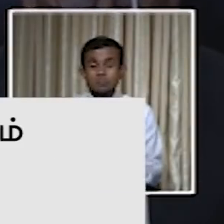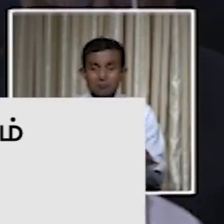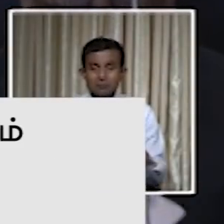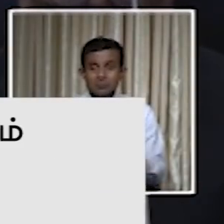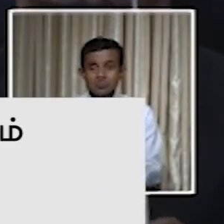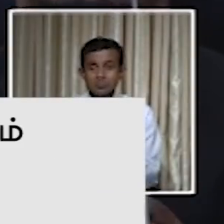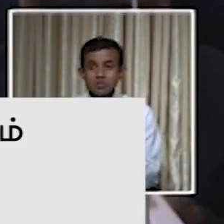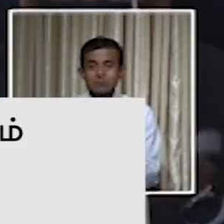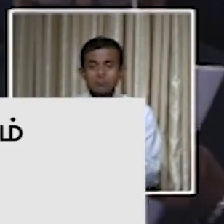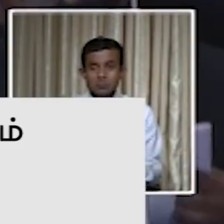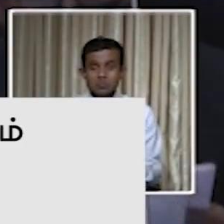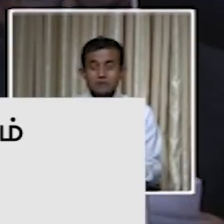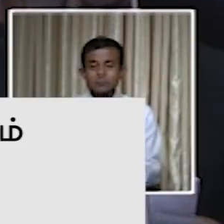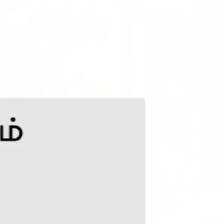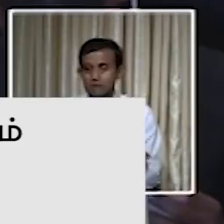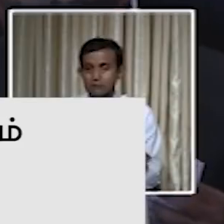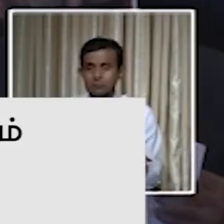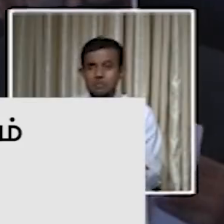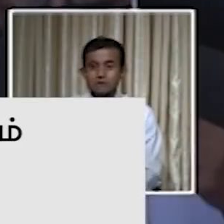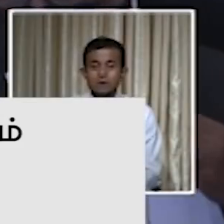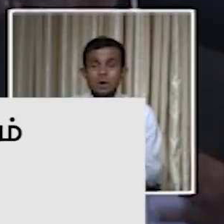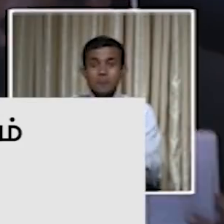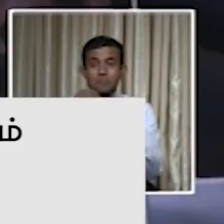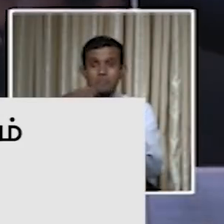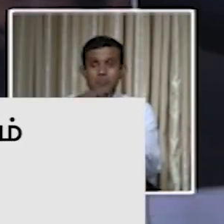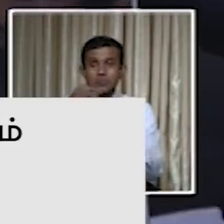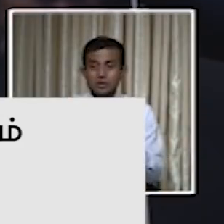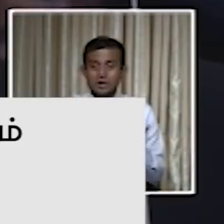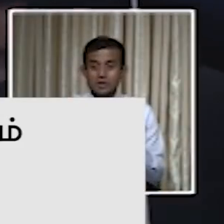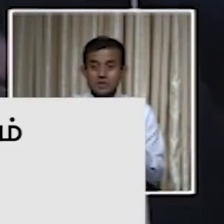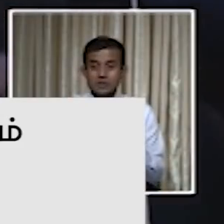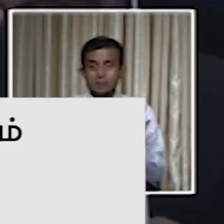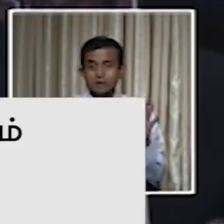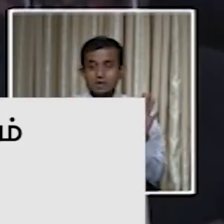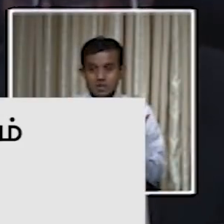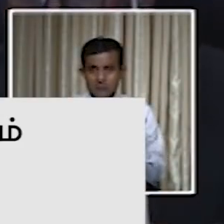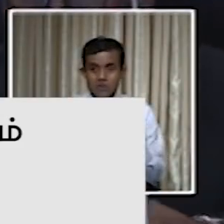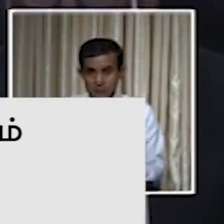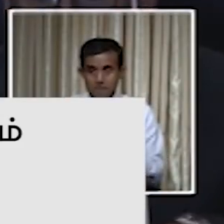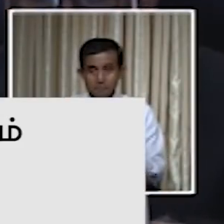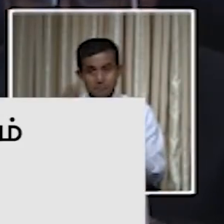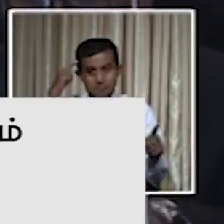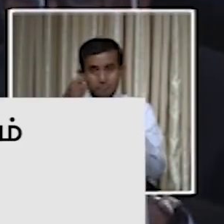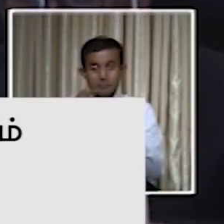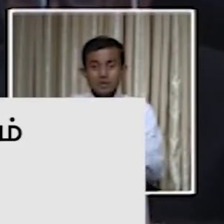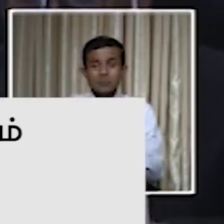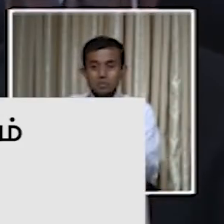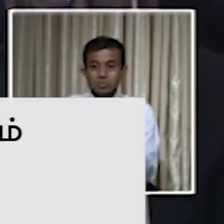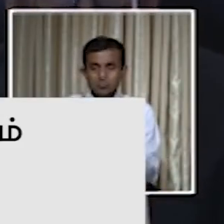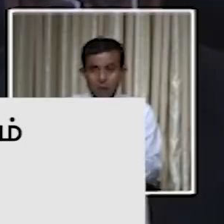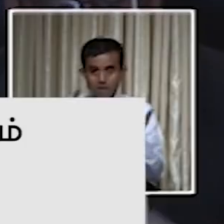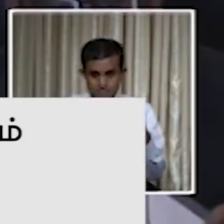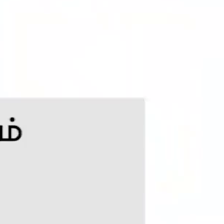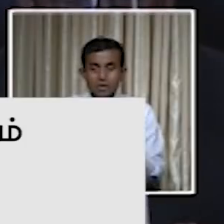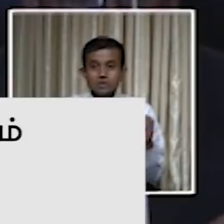சிது கிரியாவே தவதுருட்டாத் ஹெலா தக்குவி பாகிஸ்தான் அக்ராமாத் இம்ரான்கான் மத்தித்துமா மே பிலிமந்த பூர்ண பரீட்சனை